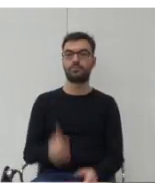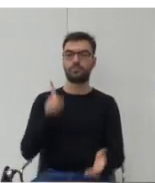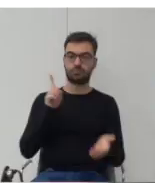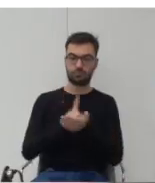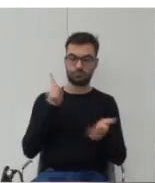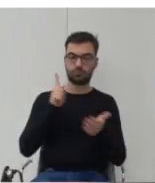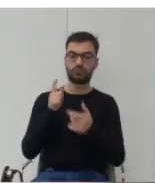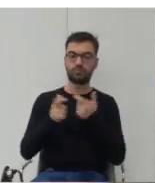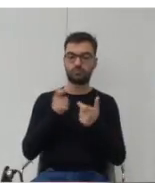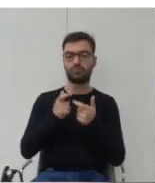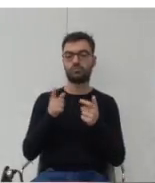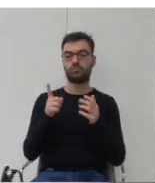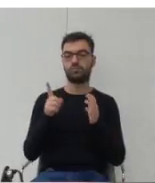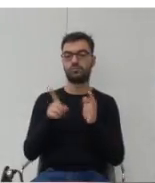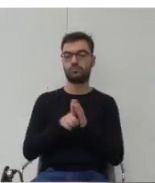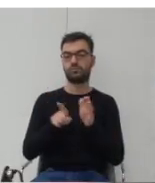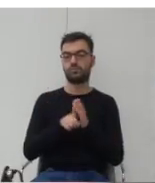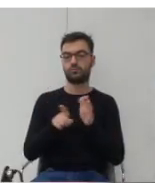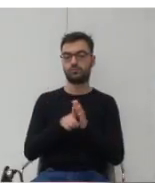Udało nam się to zrobić